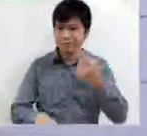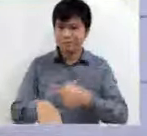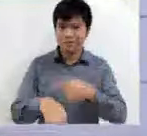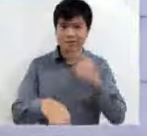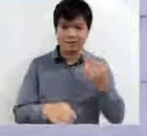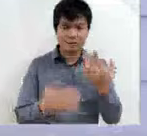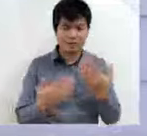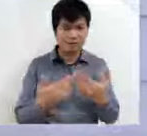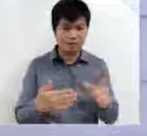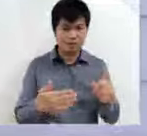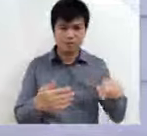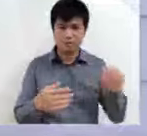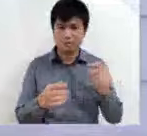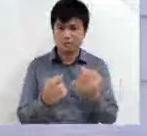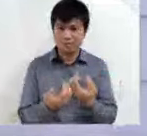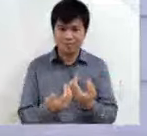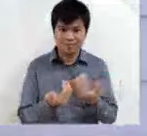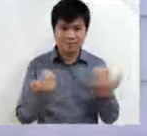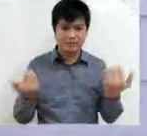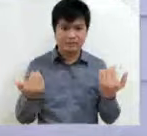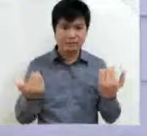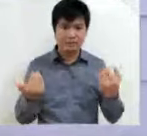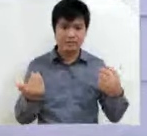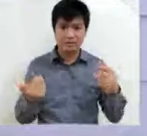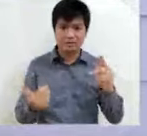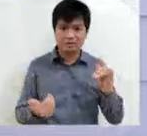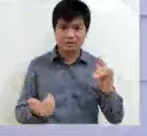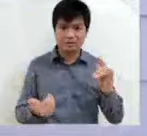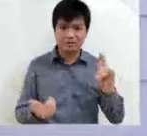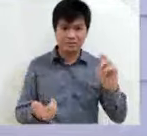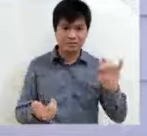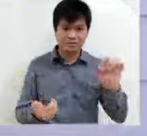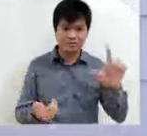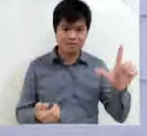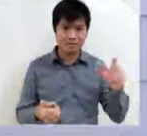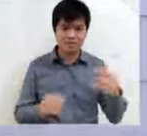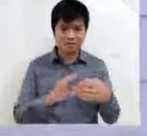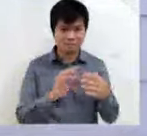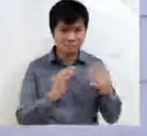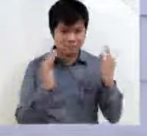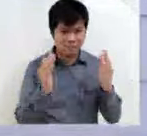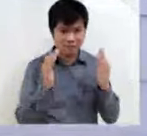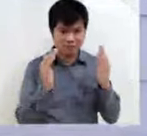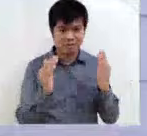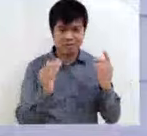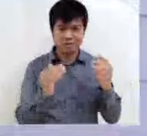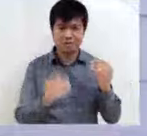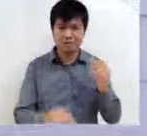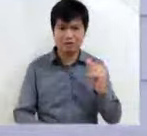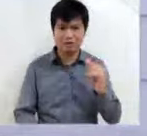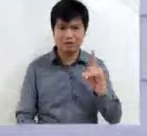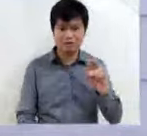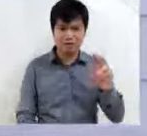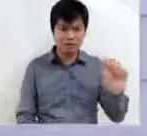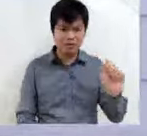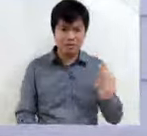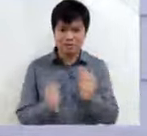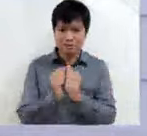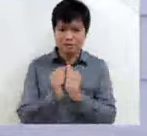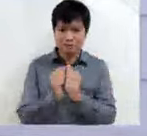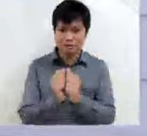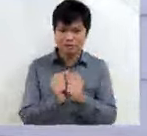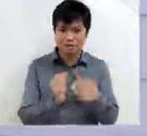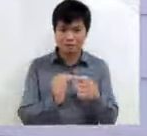sa hiwalayang Kathniel, nakakwentuhan ng News 5 si Andrea Brillantes kasama ang kanyang senior high